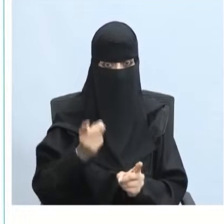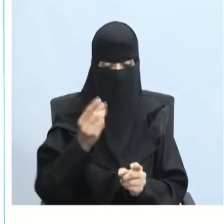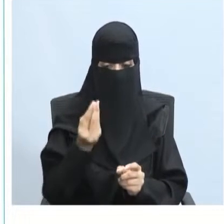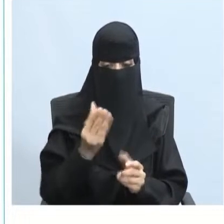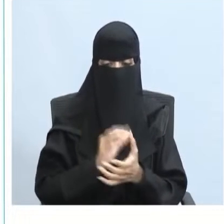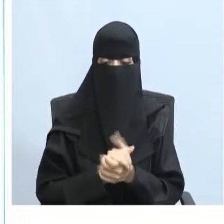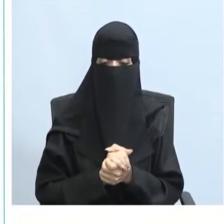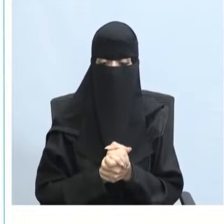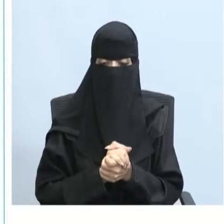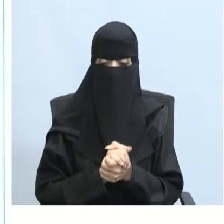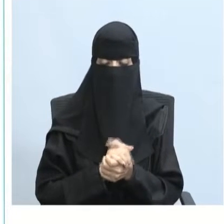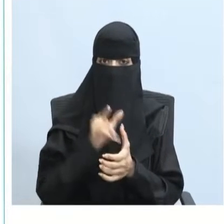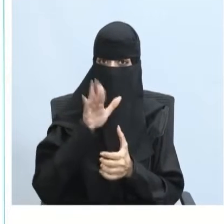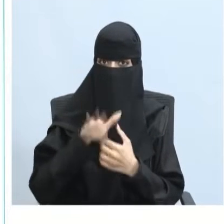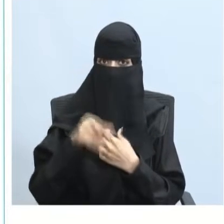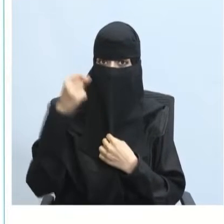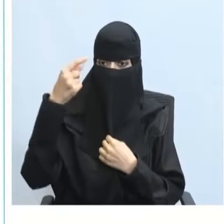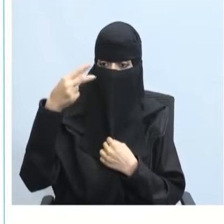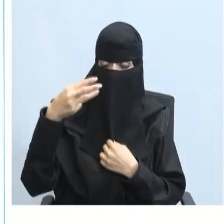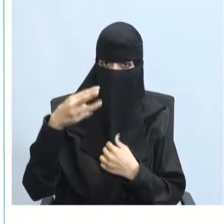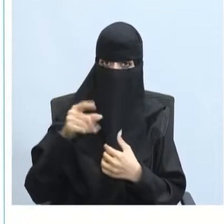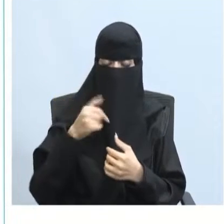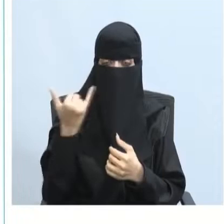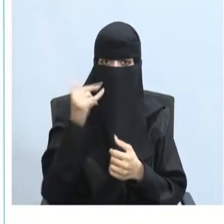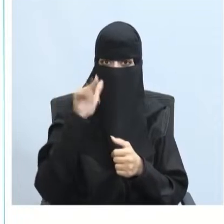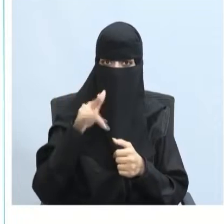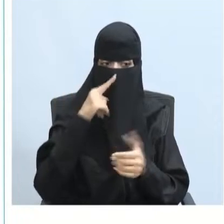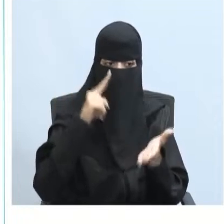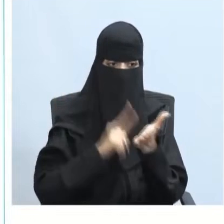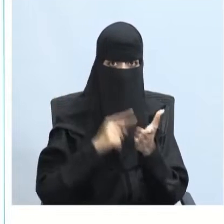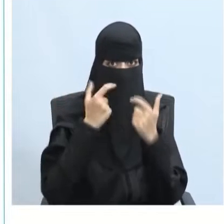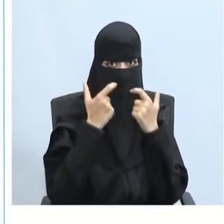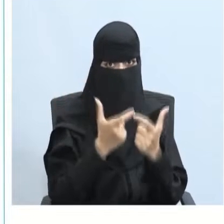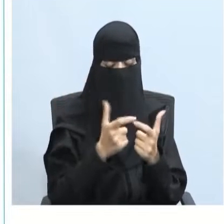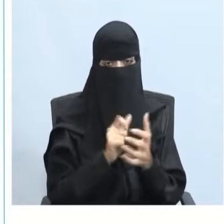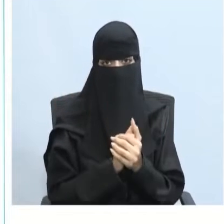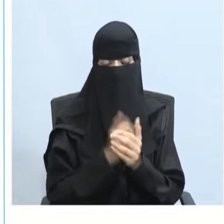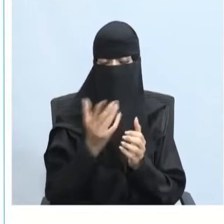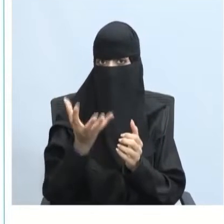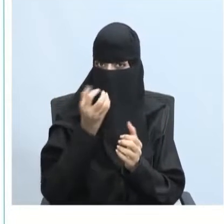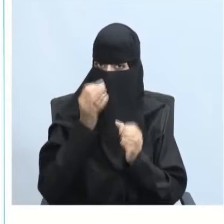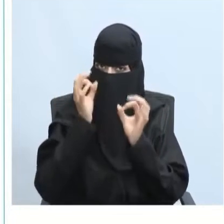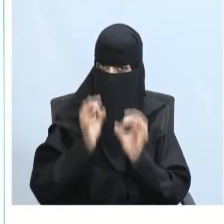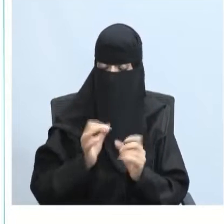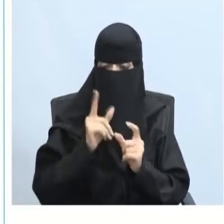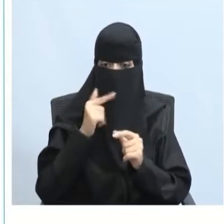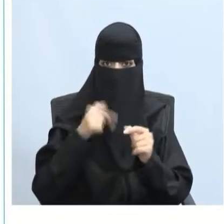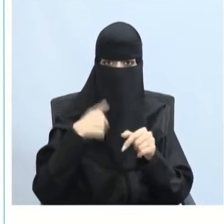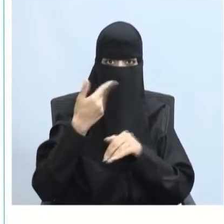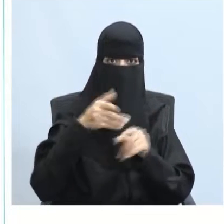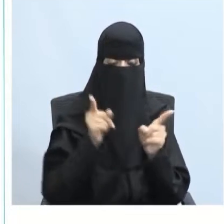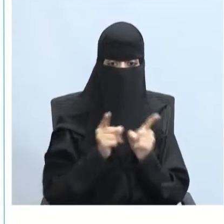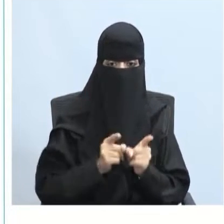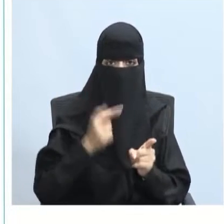الاعمال هناك نقاط مهمه يجب اتباعها واخذها بعين الاعتبار عند تحديد